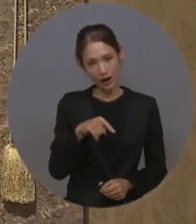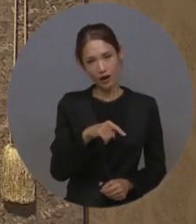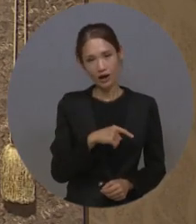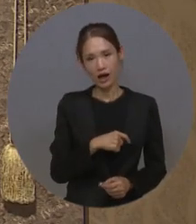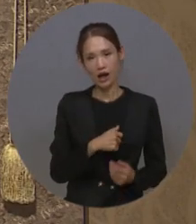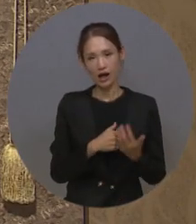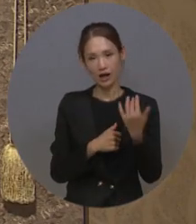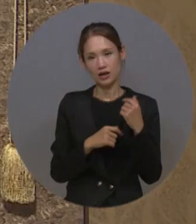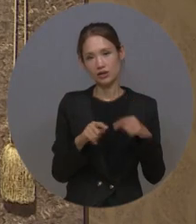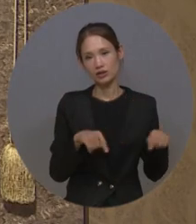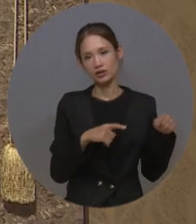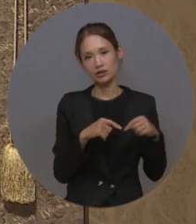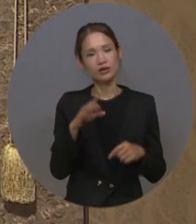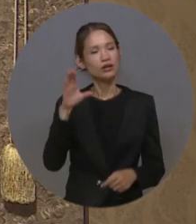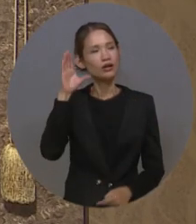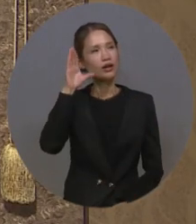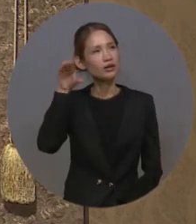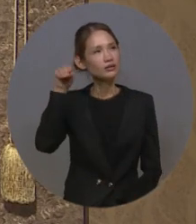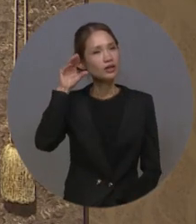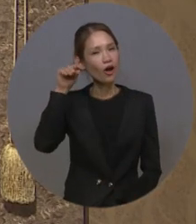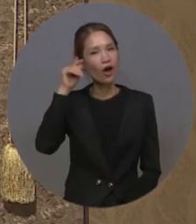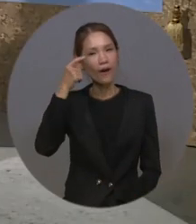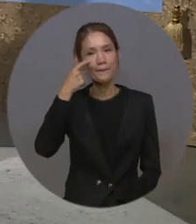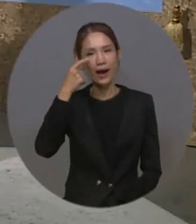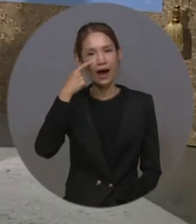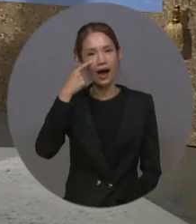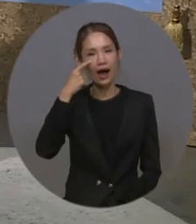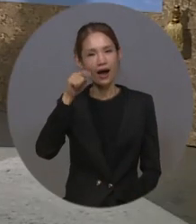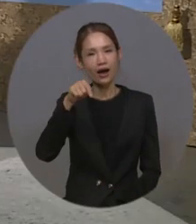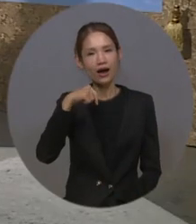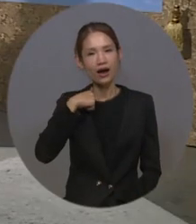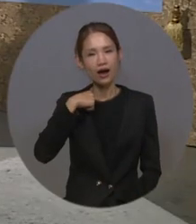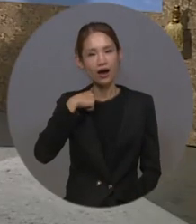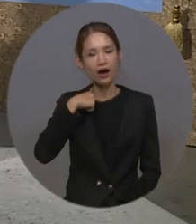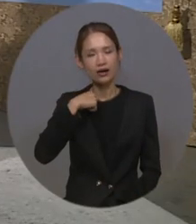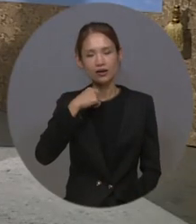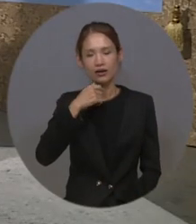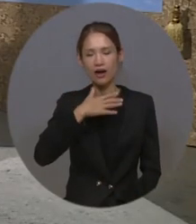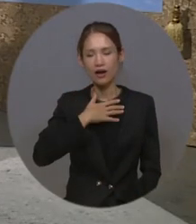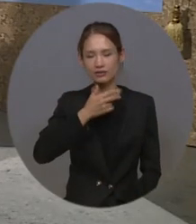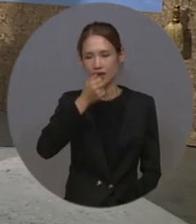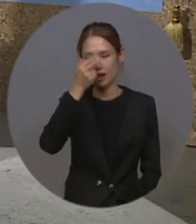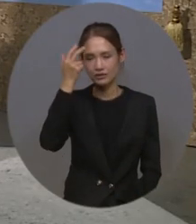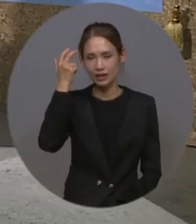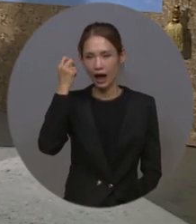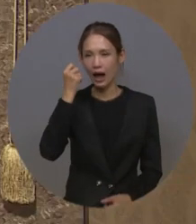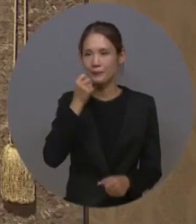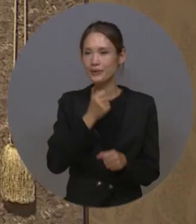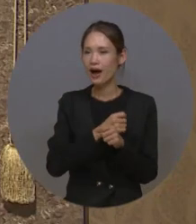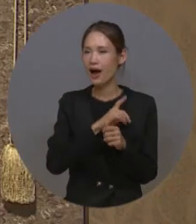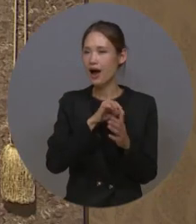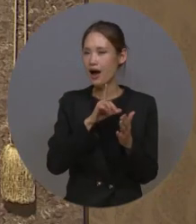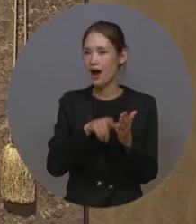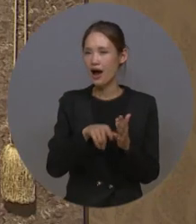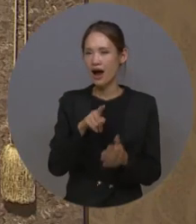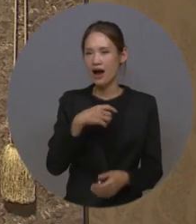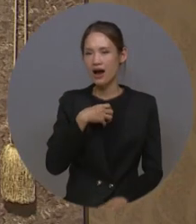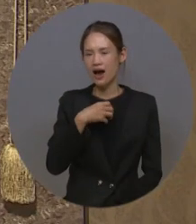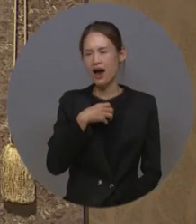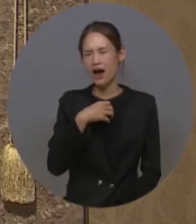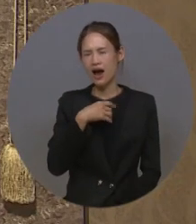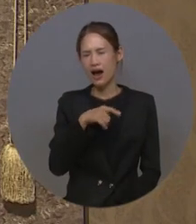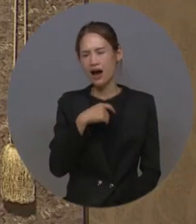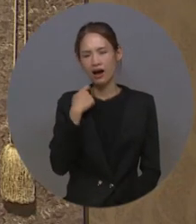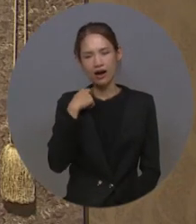어플이 녹음을 하고 이제 들어보는 거예요. 들어보면 내가 잠을 잘 때 이런 험한 소리를 내면서